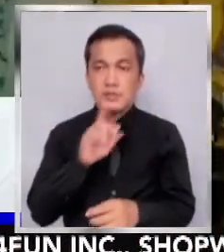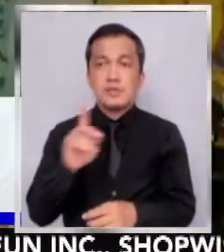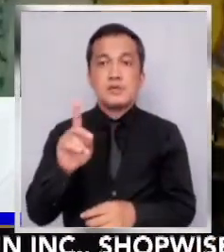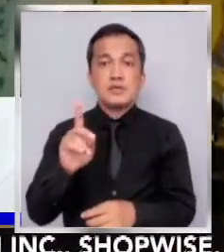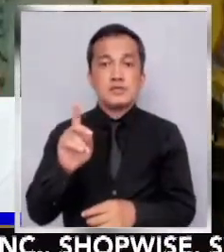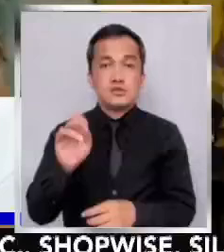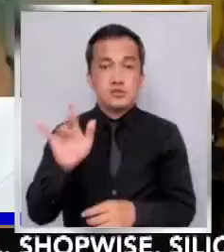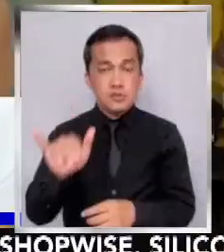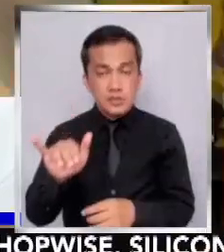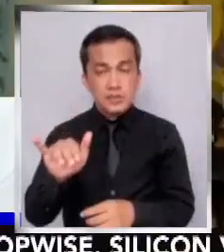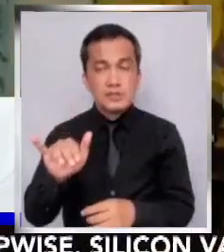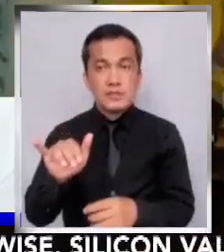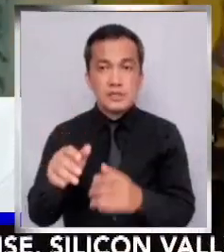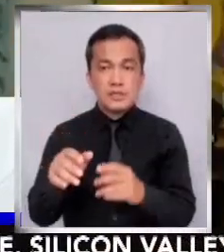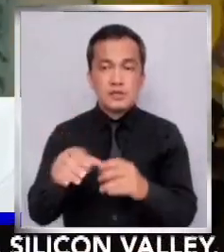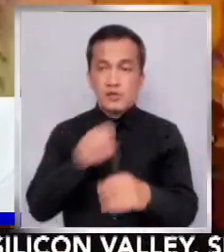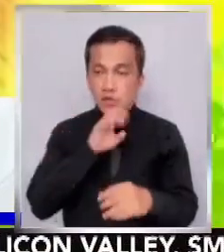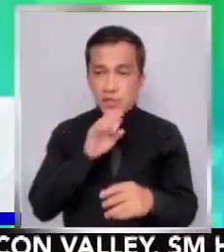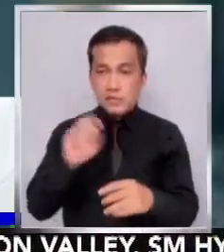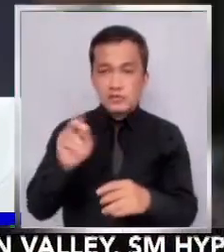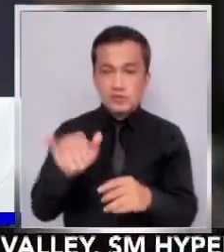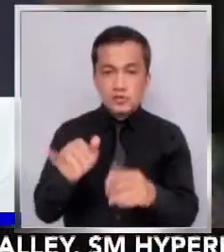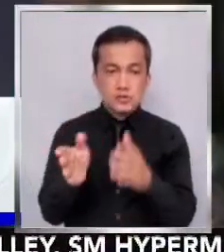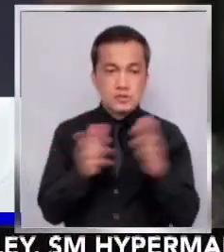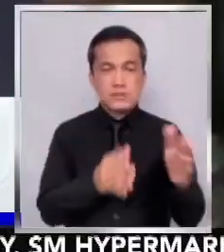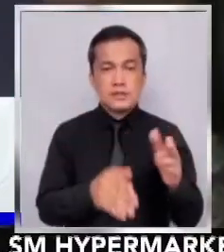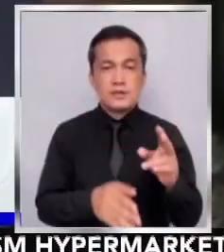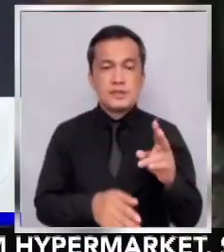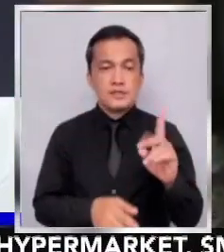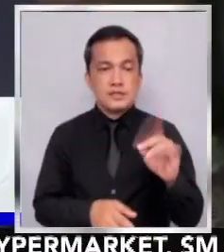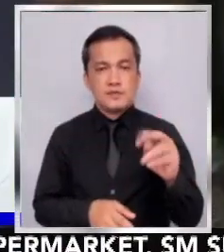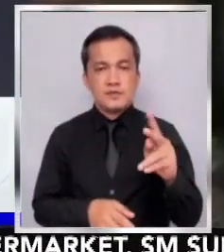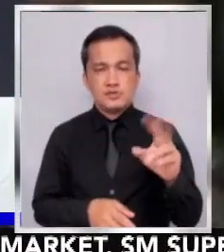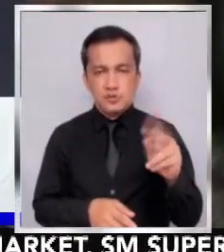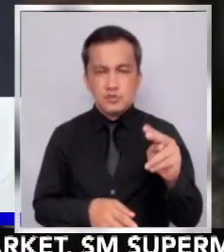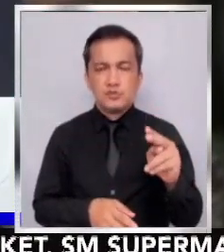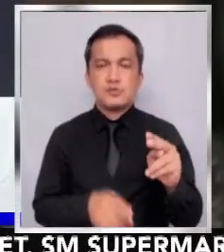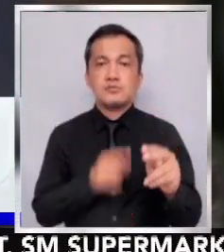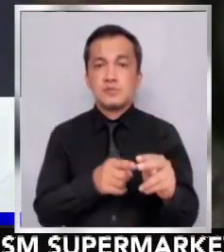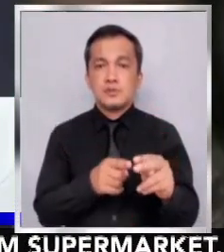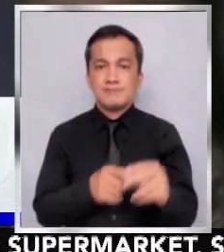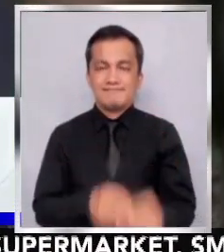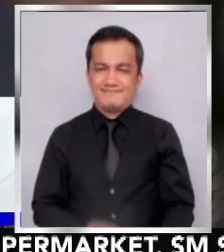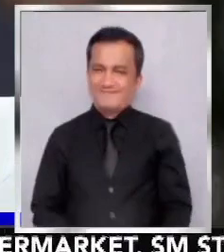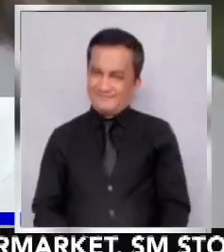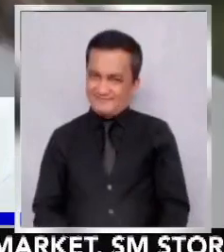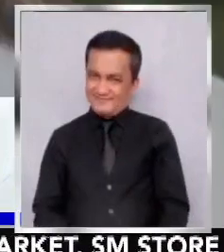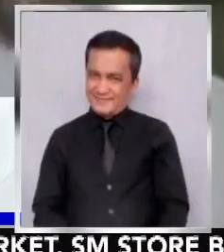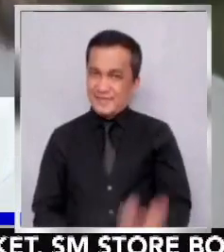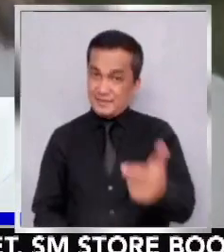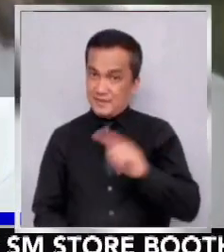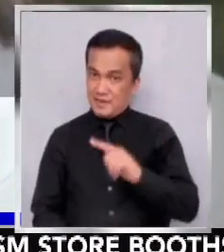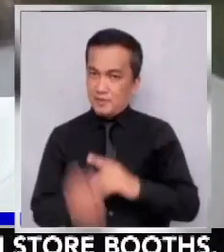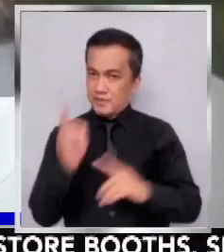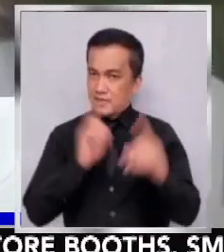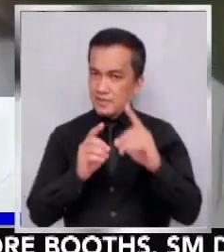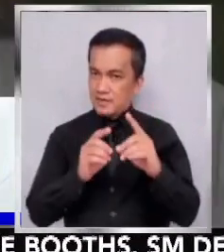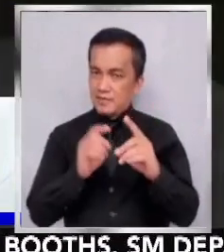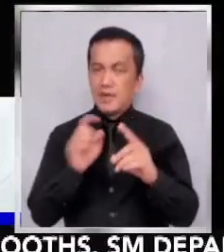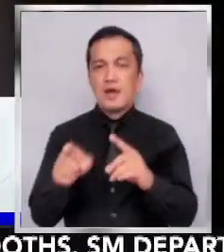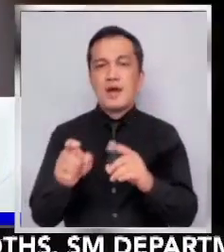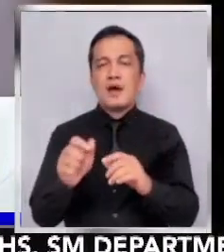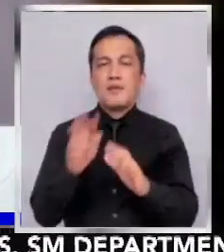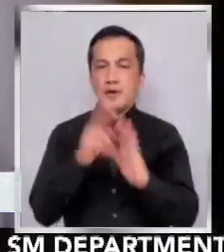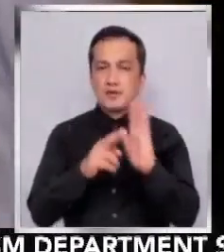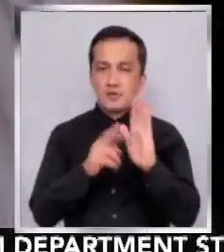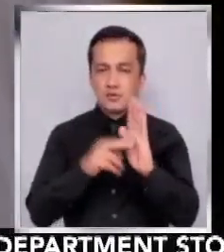Lola Joy and Davidson. Kung madrama ang mga padating na eksena ni Gina sa Startup PH.